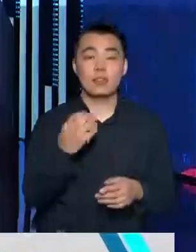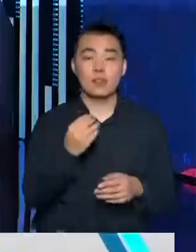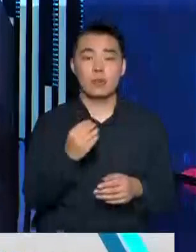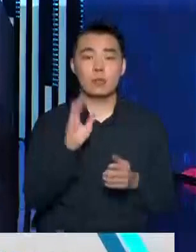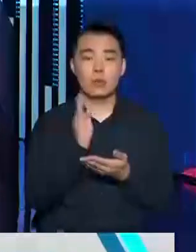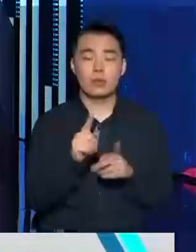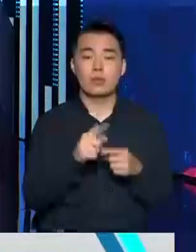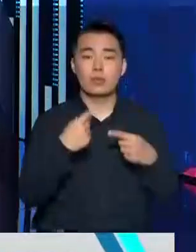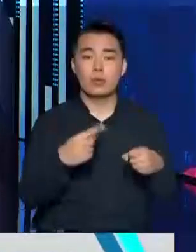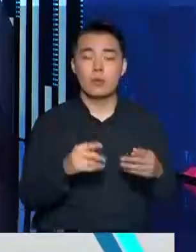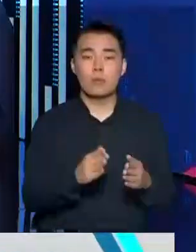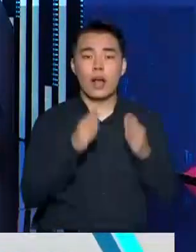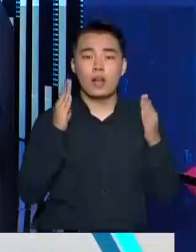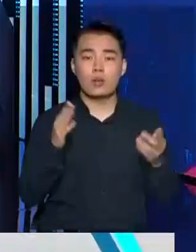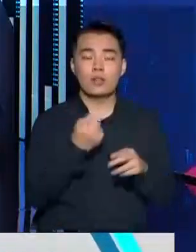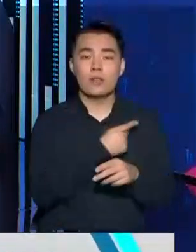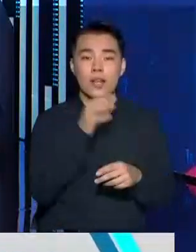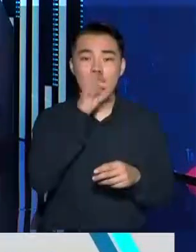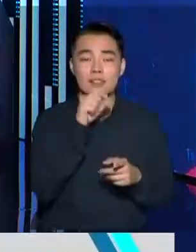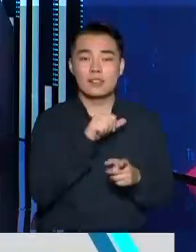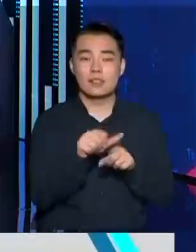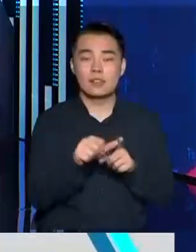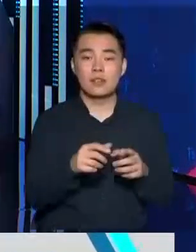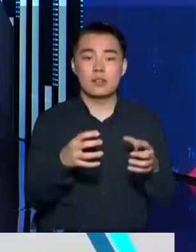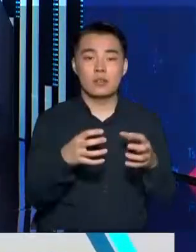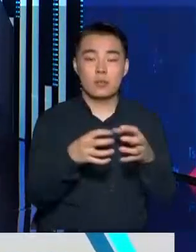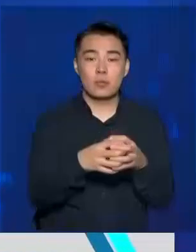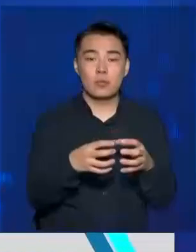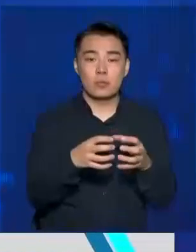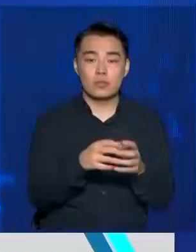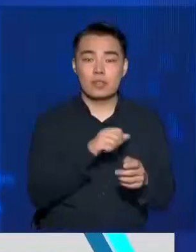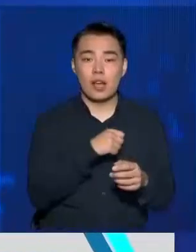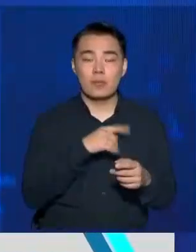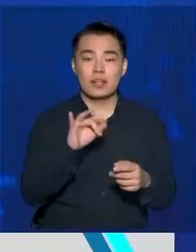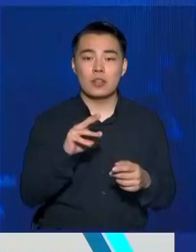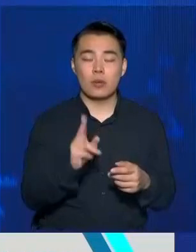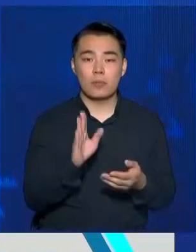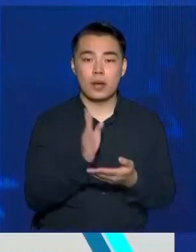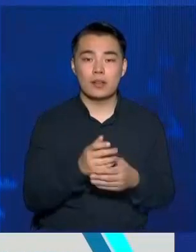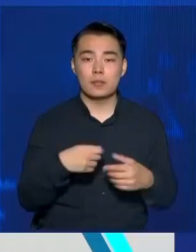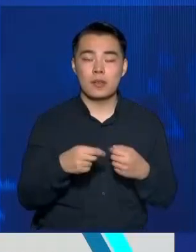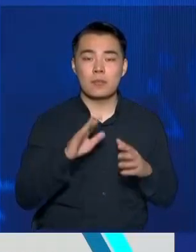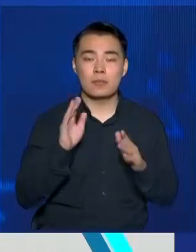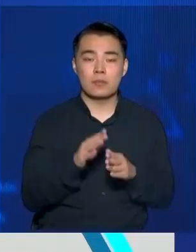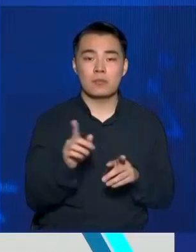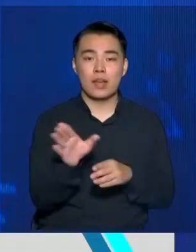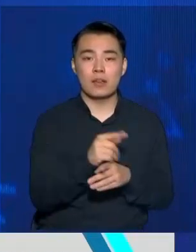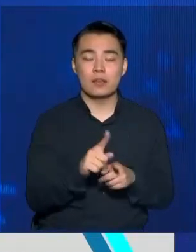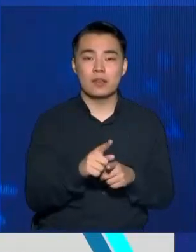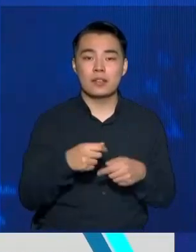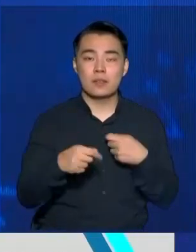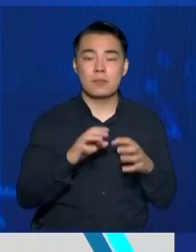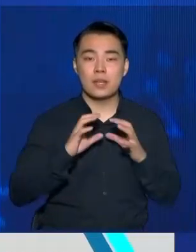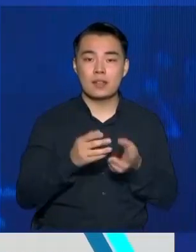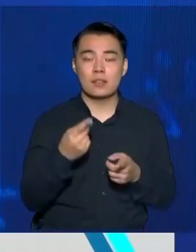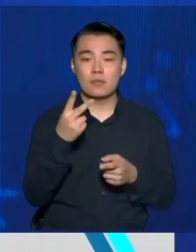с другими big фармой, так называемыми, крупными игроками фармацевтического рынка по всему миру. Буквально 2 месяца